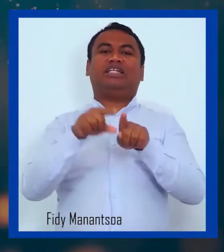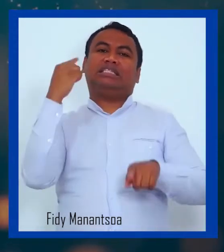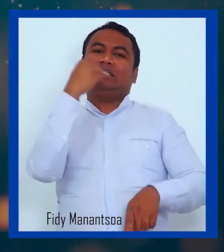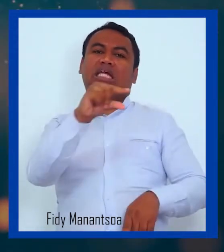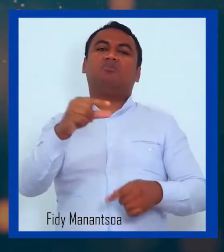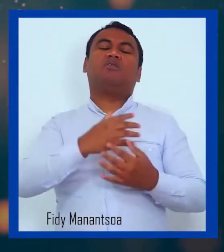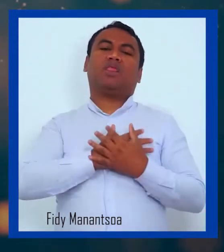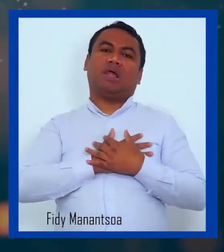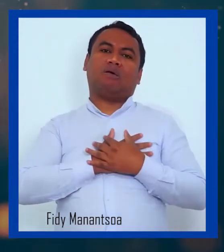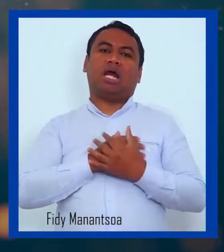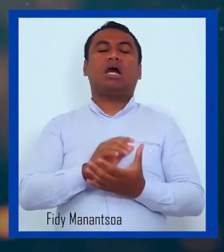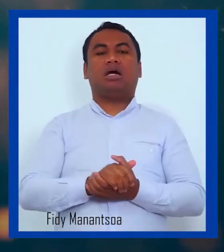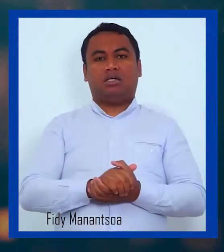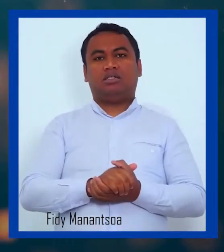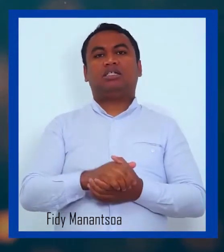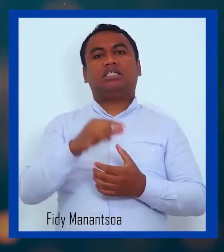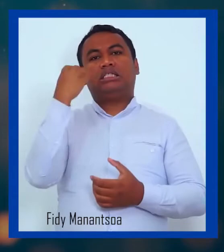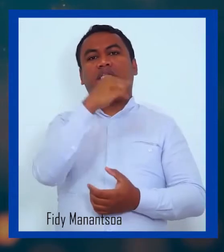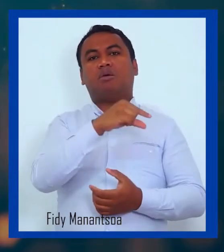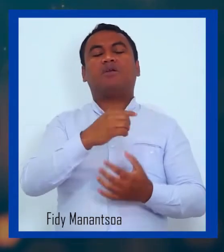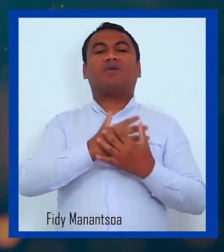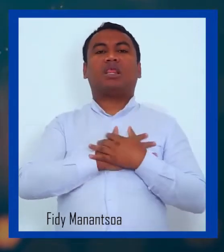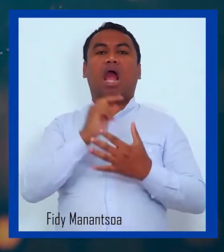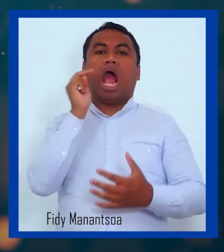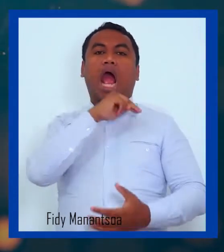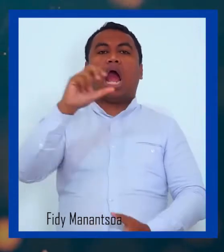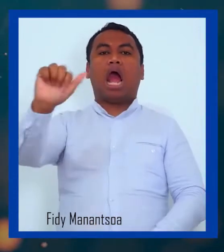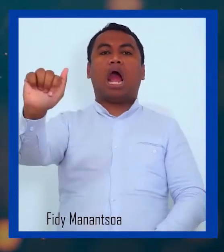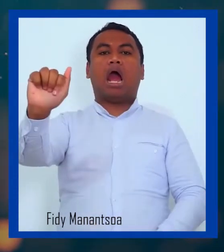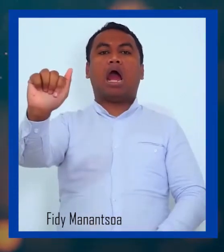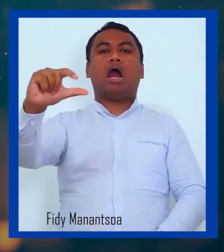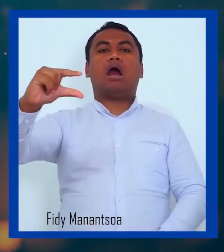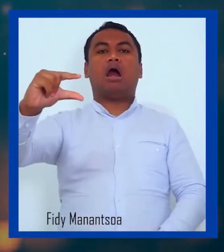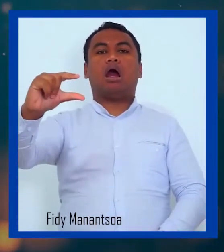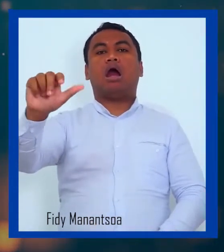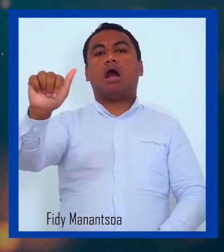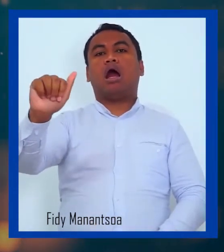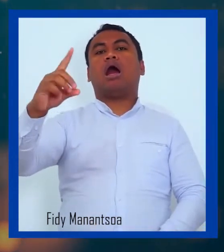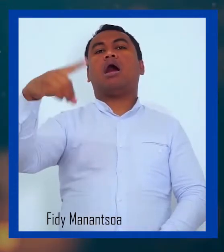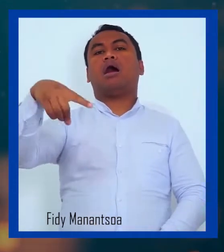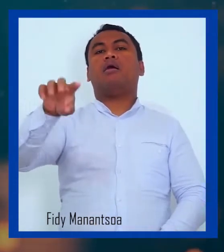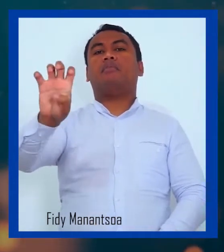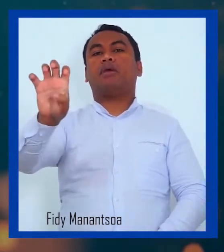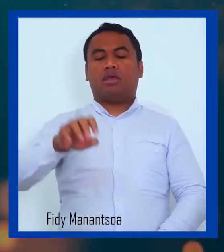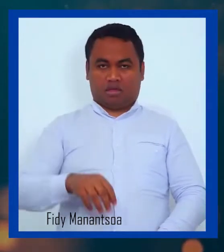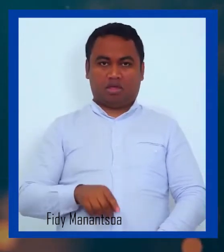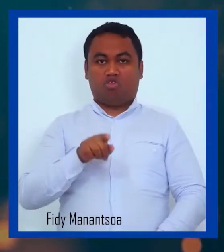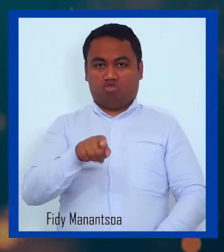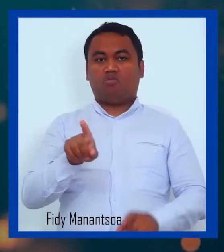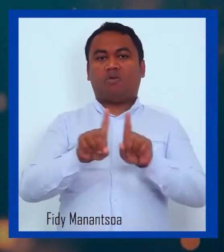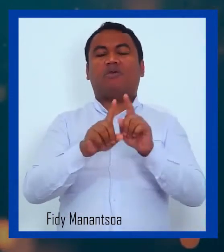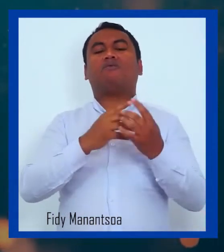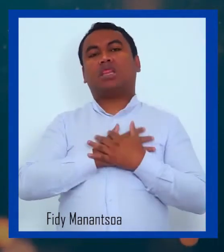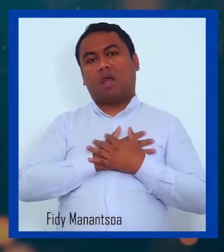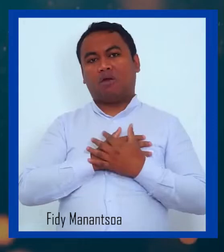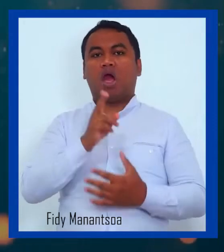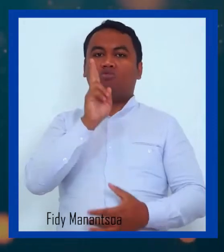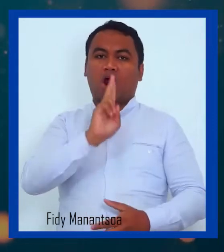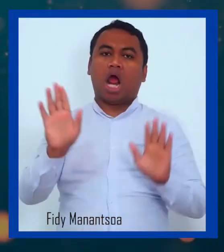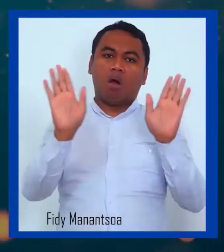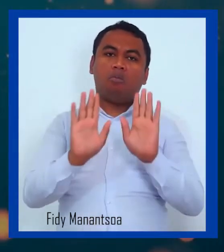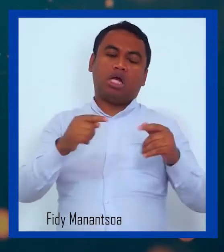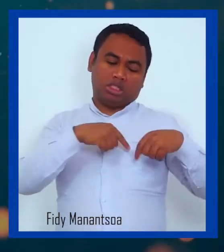ity. Ary ny fitiavana agape no tena tsy ampy amin'ity zao tontolo zao ity. Io fitiavana agape io anefa tsy hitombo,